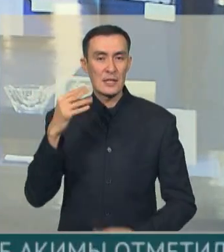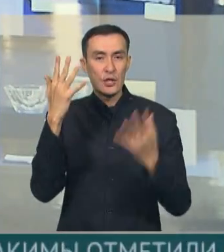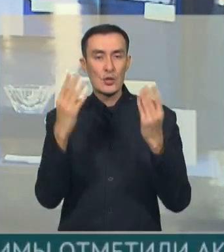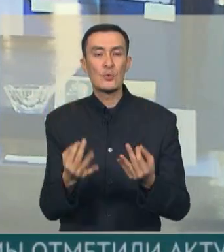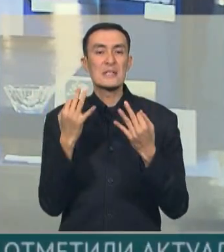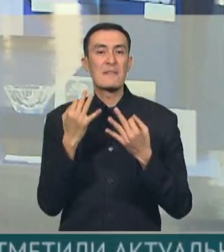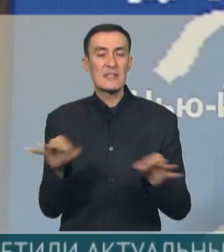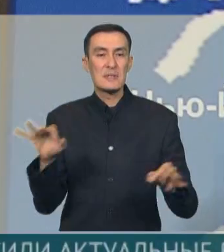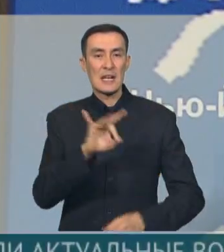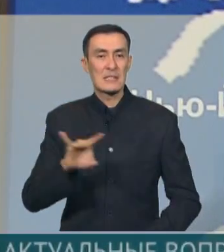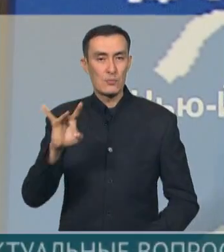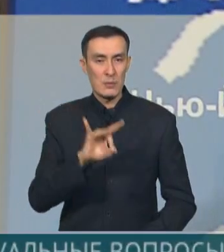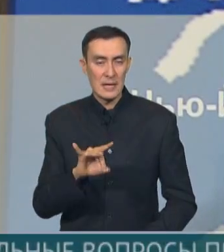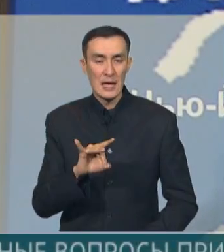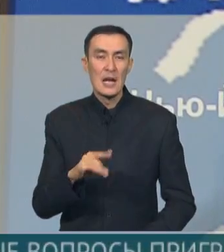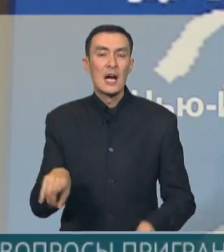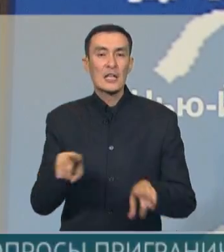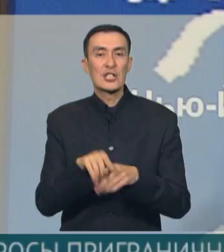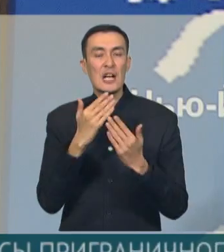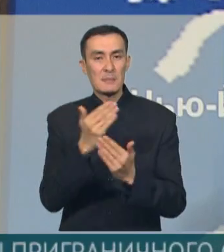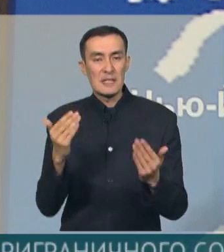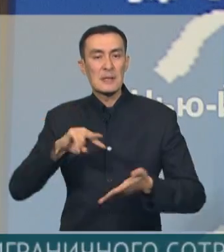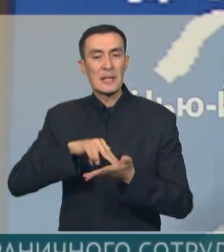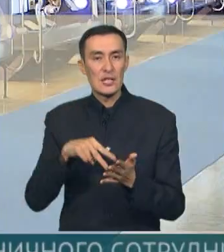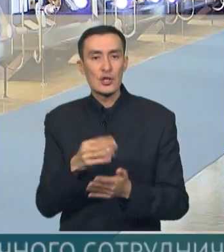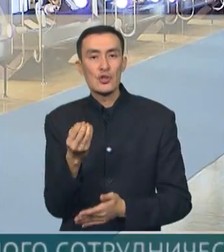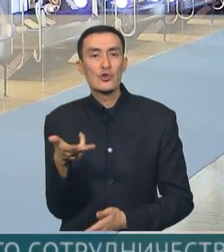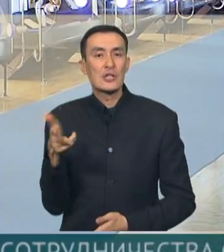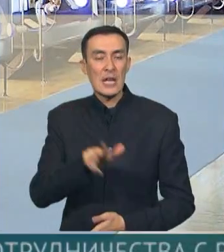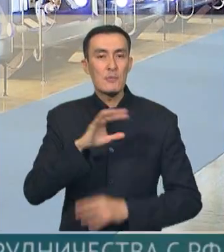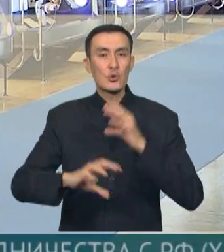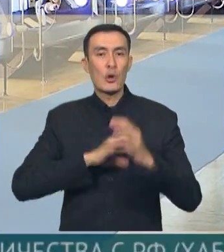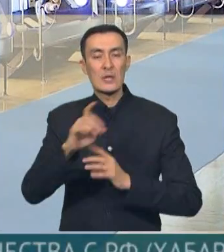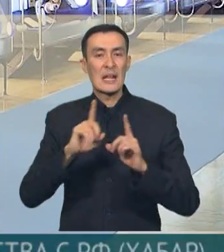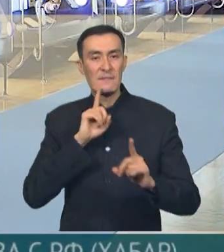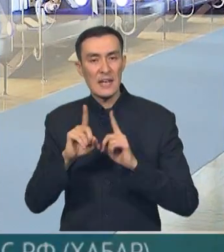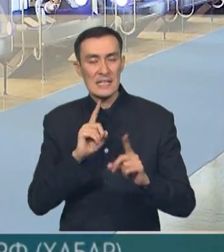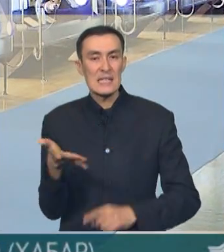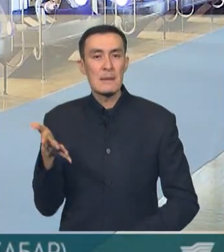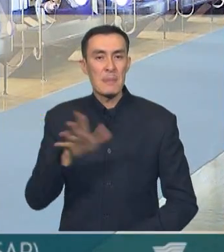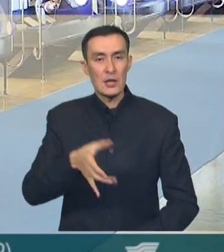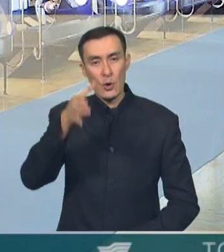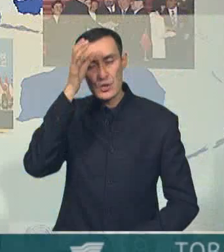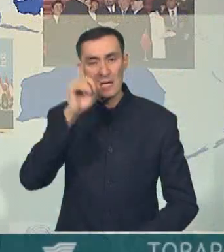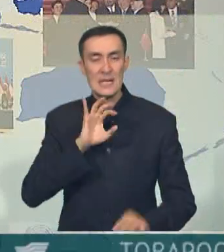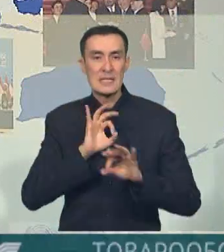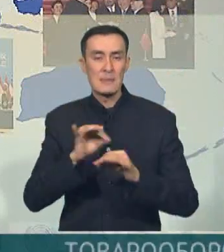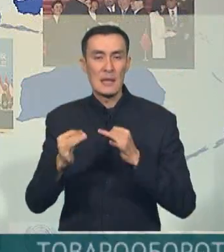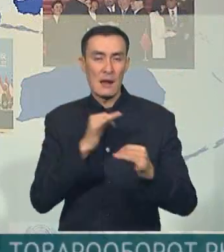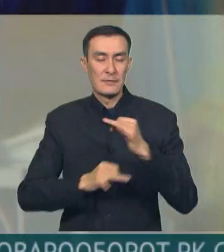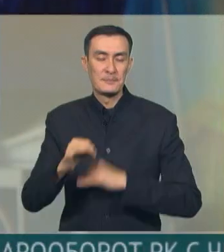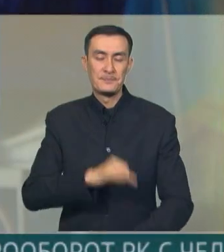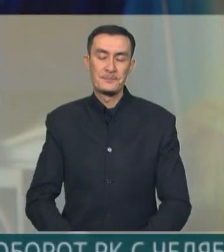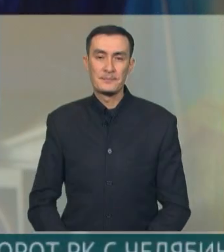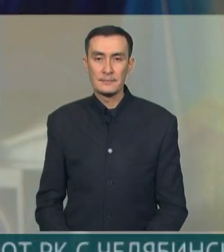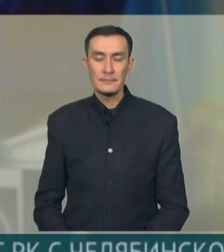дню независимости республики. Помимо экспозиции запланированы еще 3 международные конференции и 5 научных семинаров.